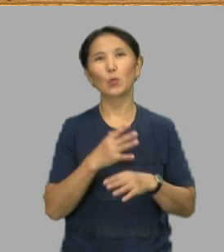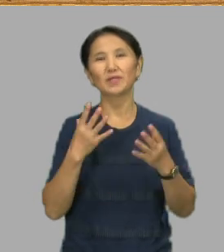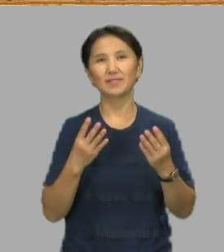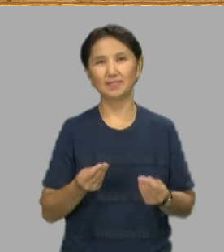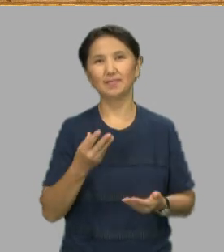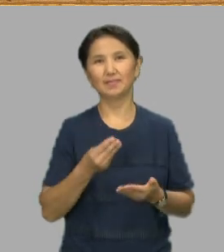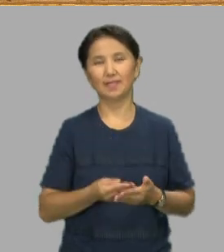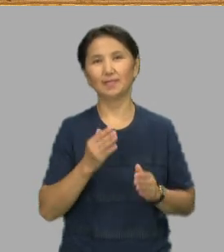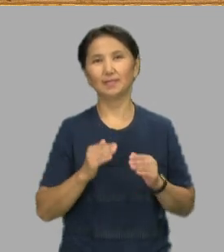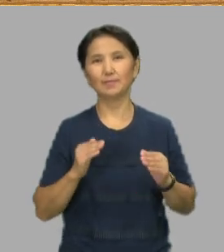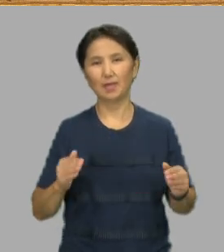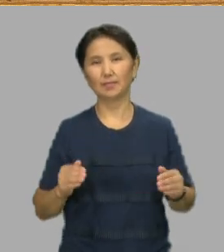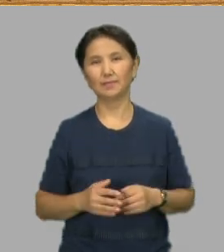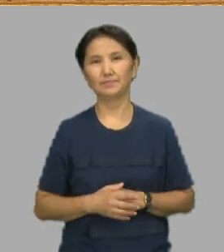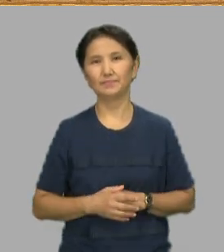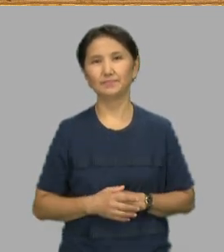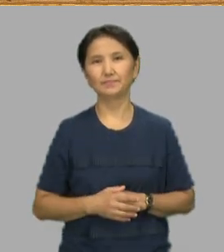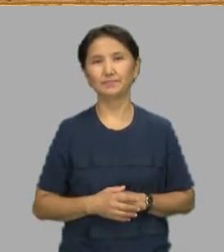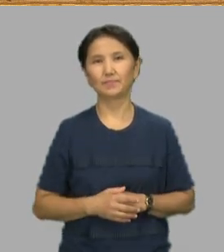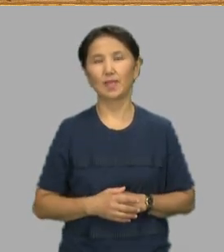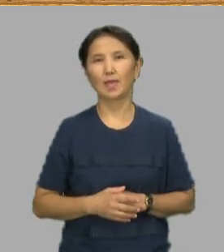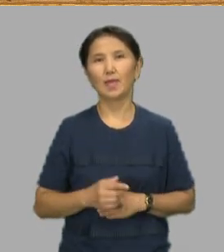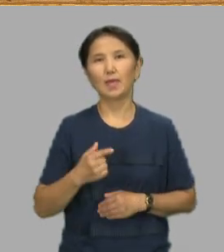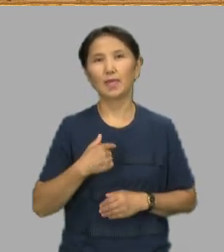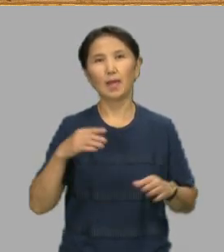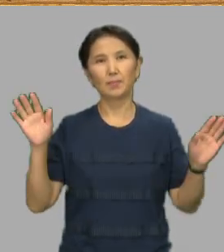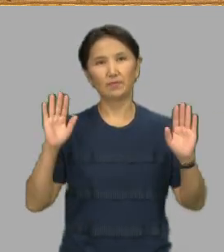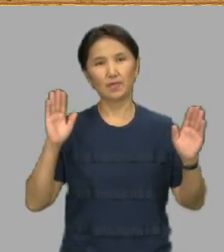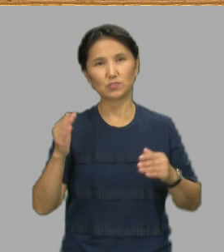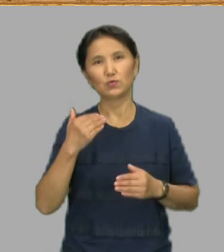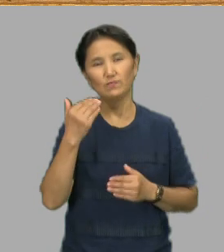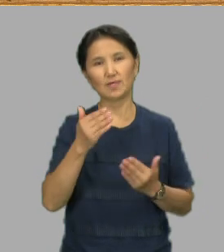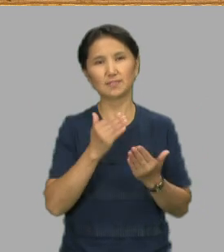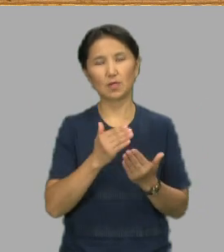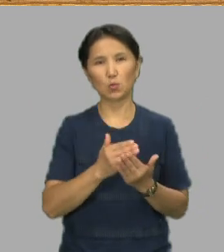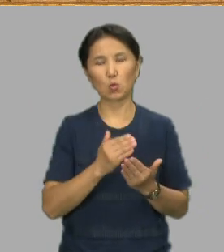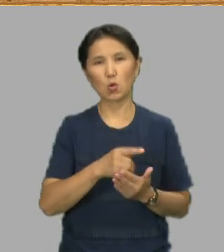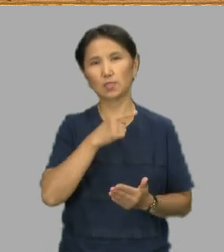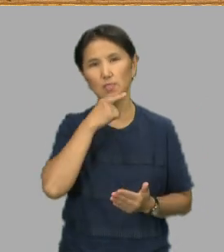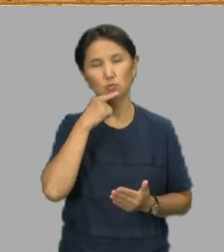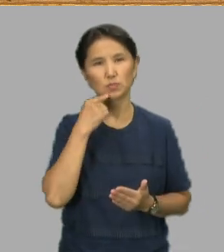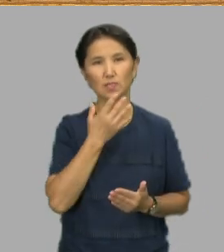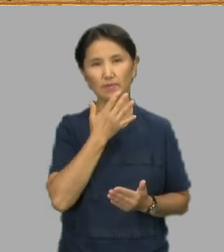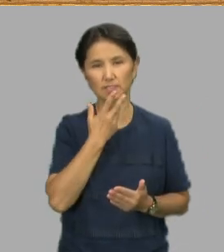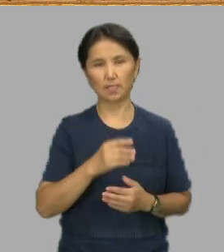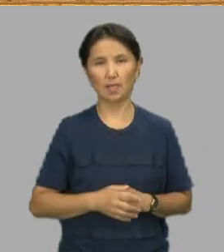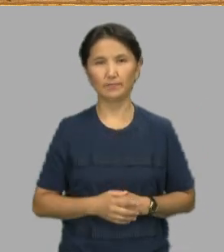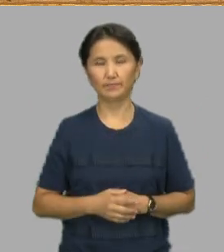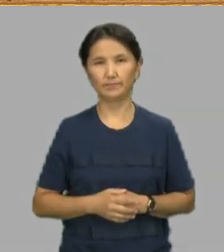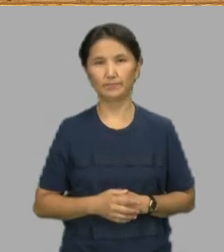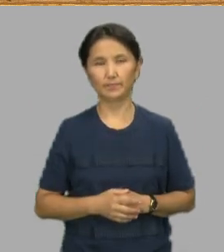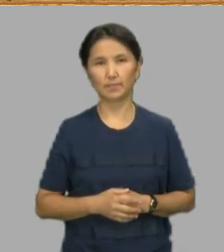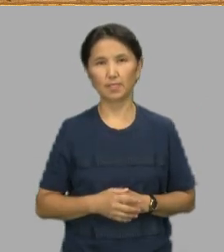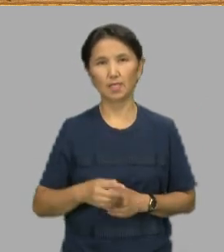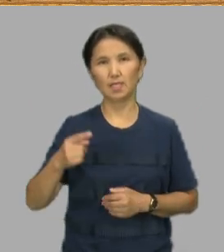Добрый день, дорогие ребята! Я приветствую вас на уроке русского языка.